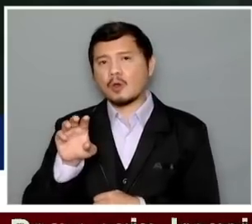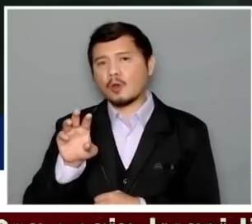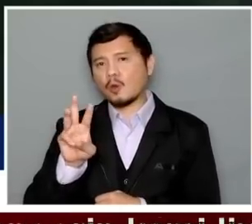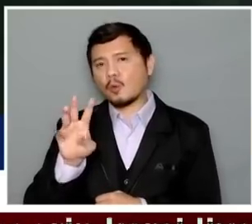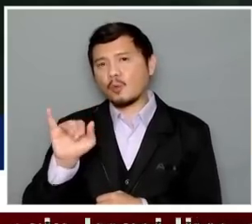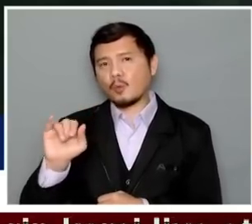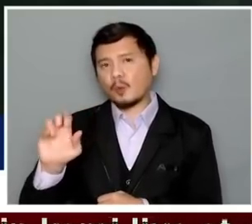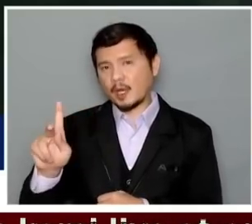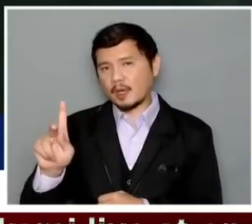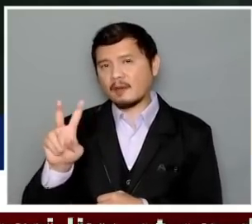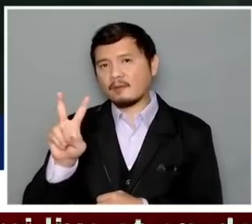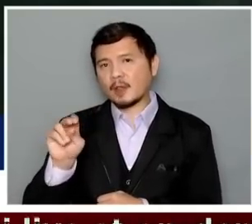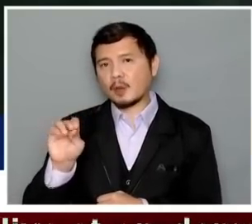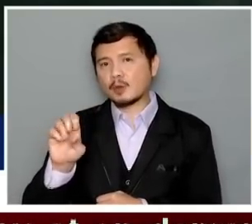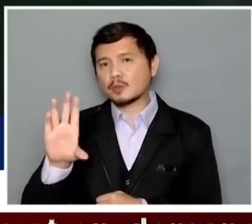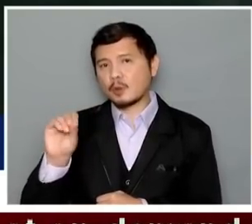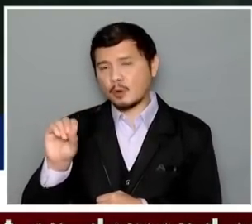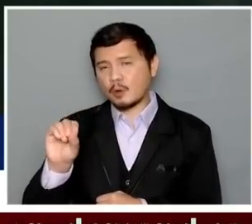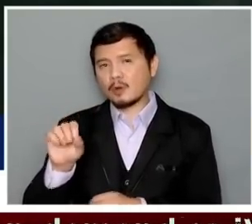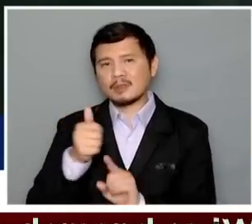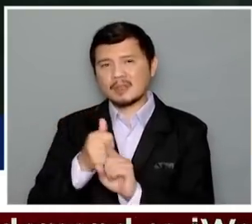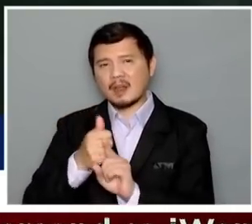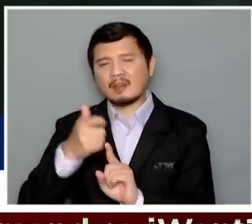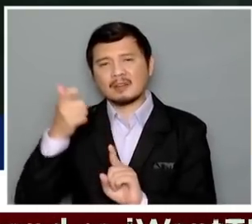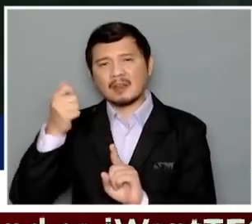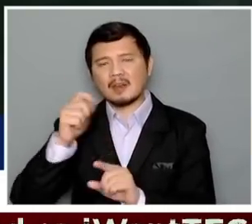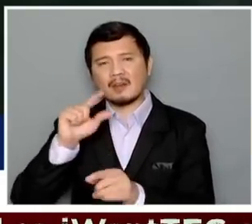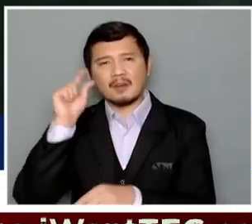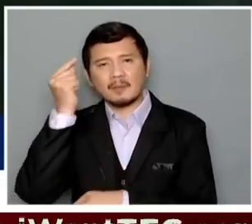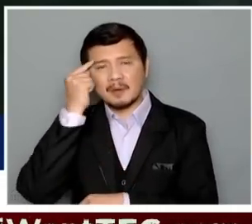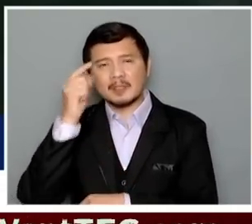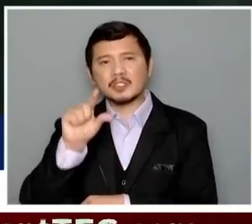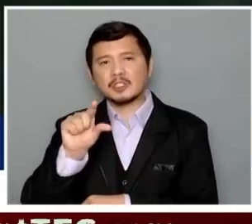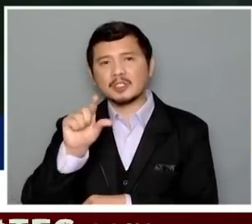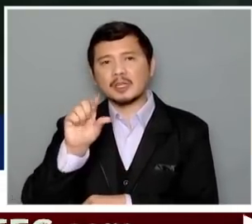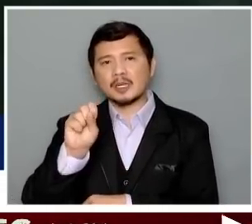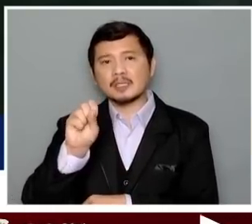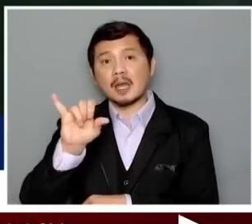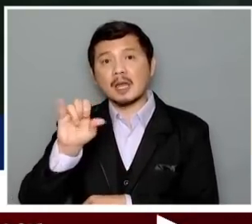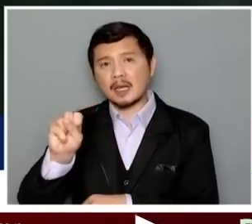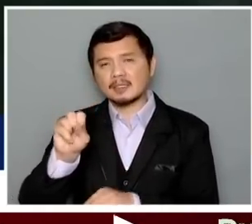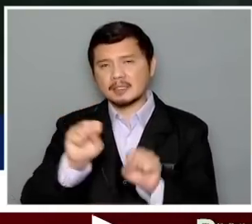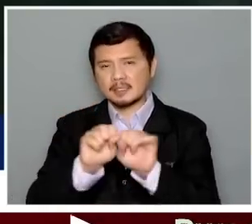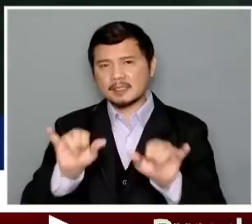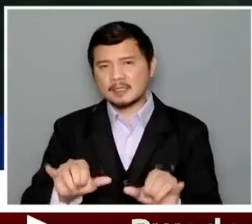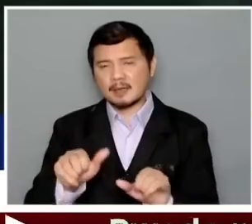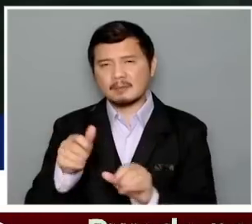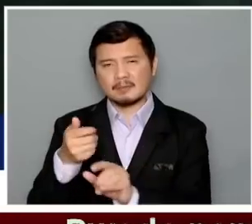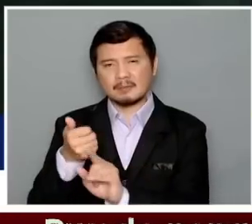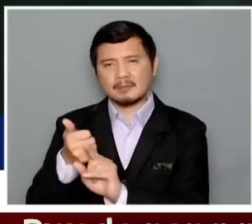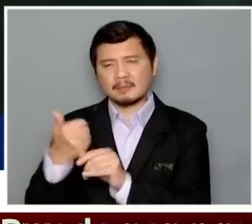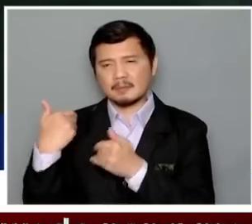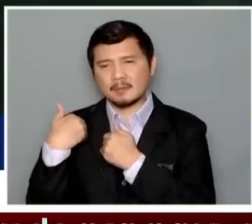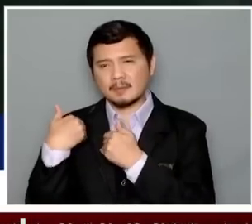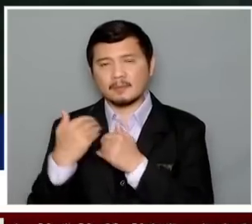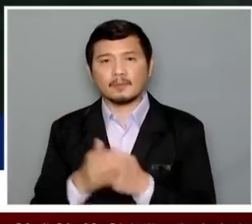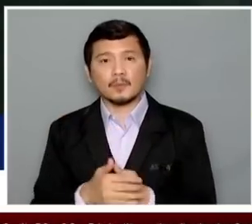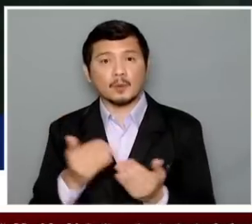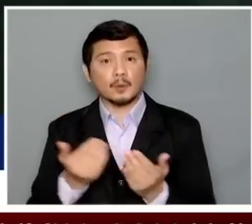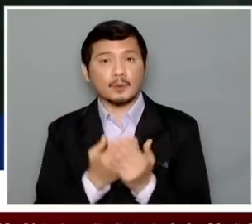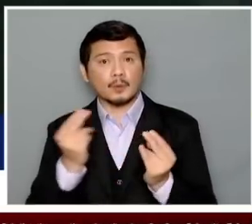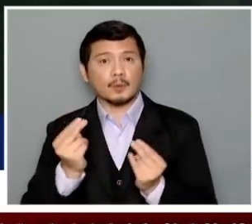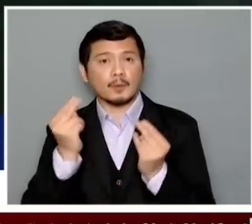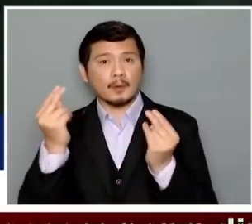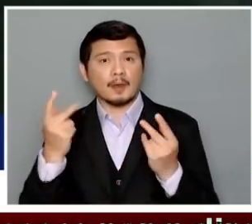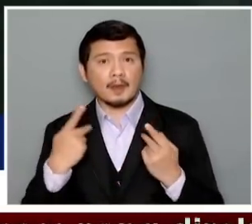mamamahala ng Government Service Insurance System o ng GSIS. Henry, sa kabila ng mga bagong nominasyong ito ay hindi pa